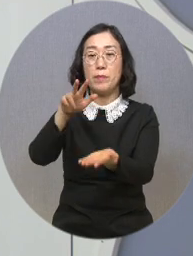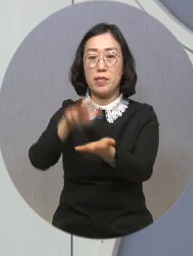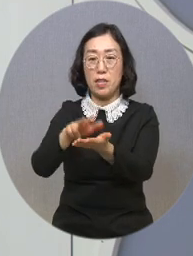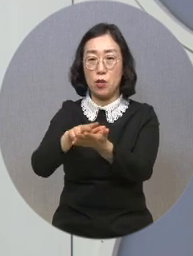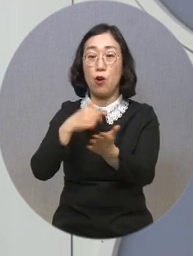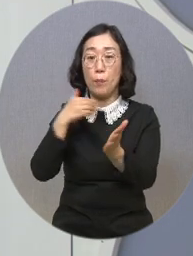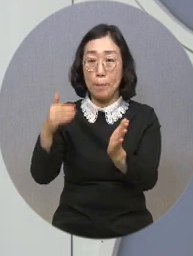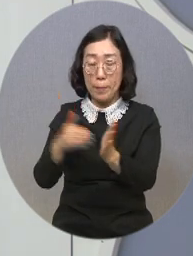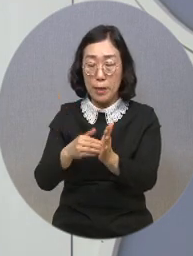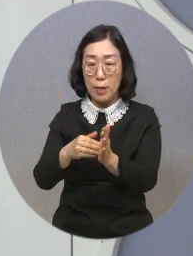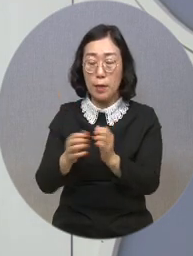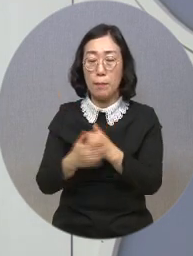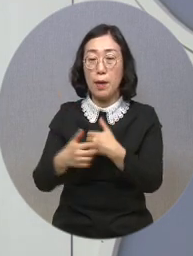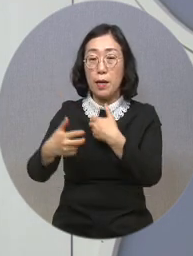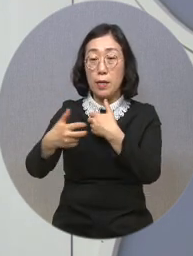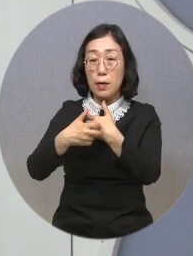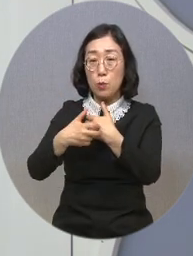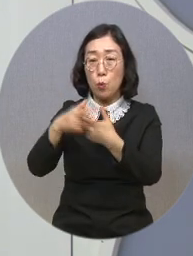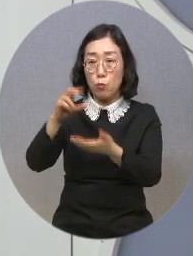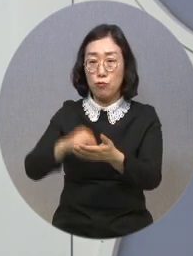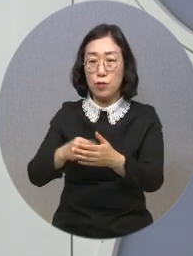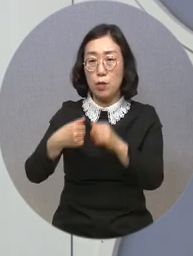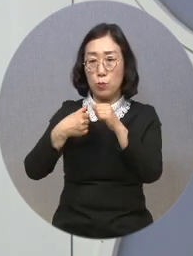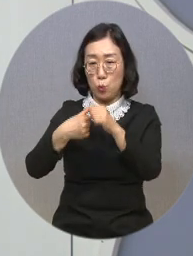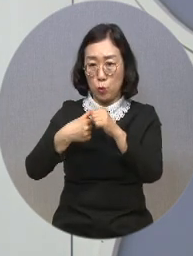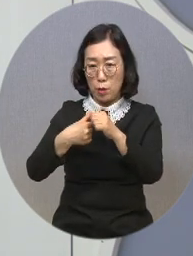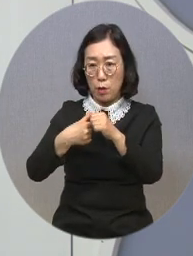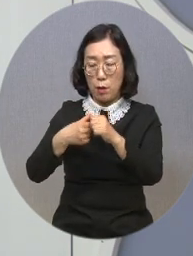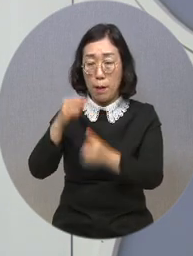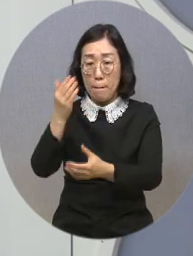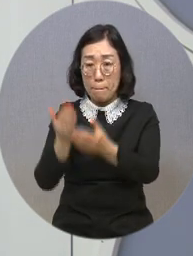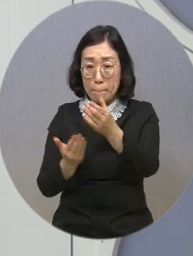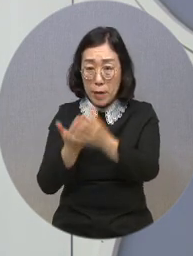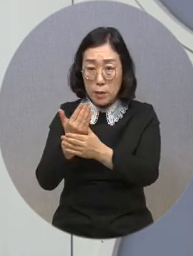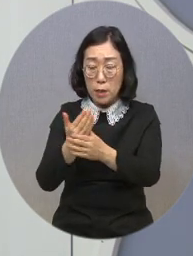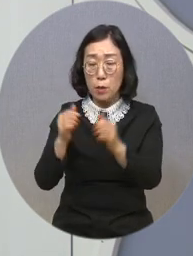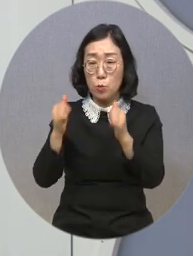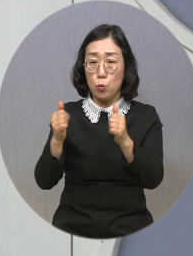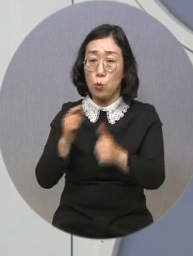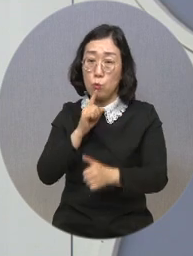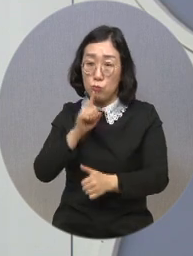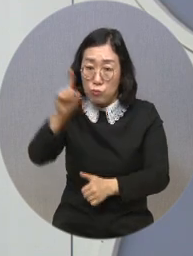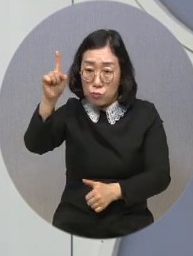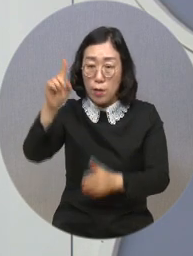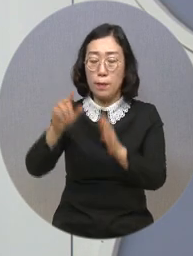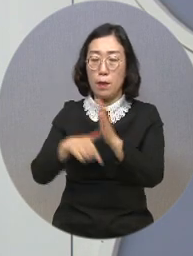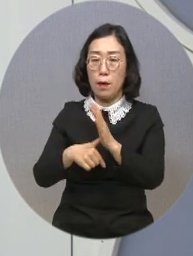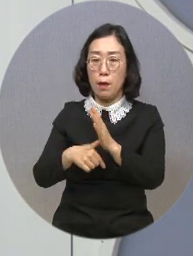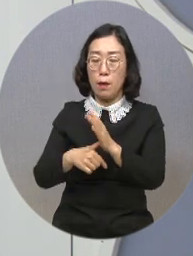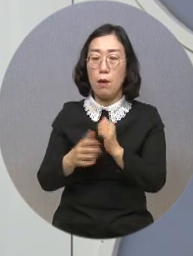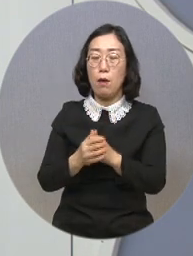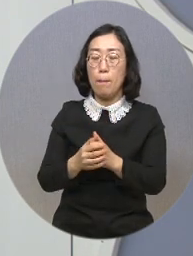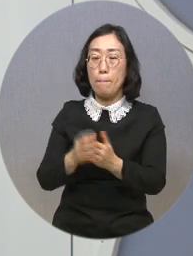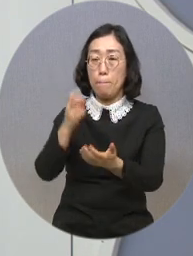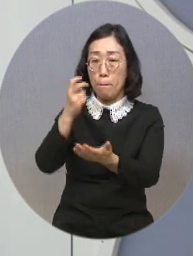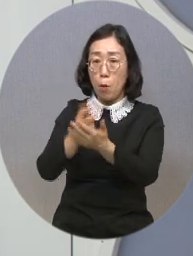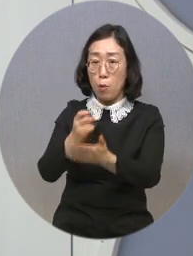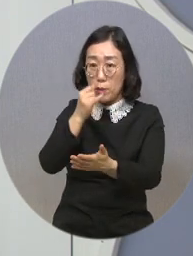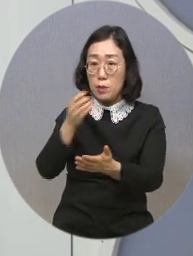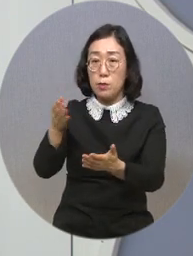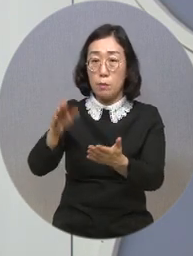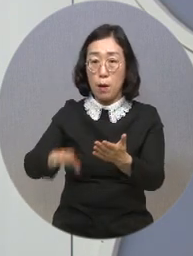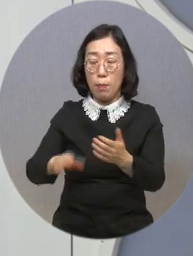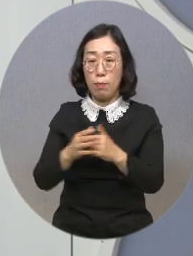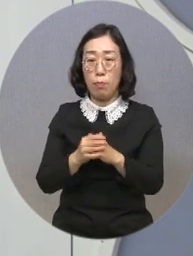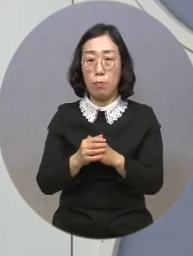이제 의료분쟁조정법이라고 또 의료 사고가 나면 이제 소송을 하는데 그것이 법은 있고 의료분쟁조정원은